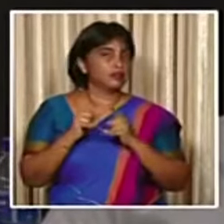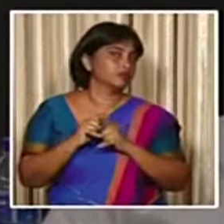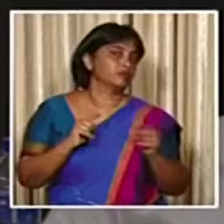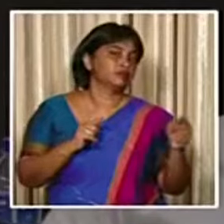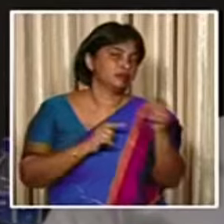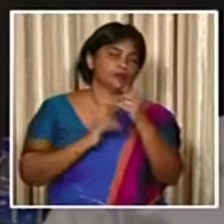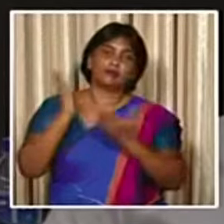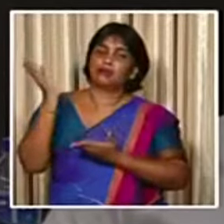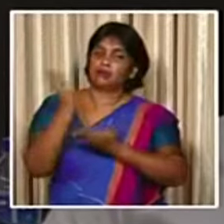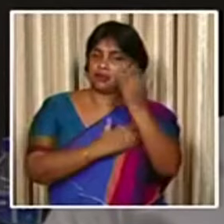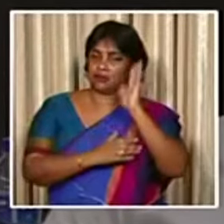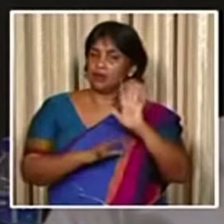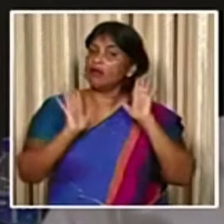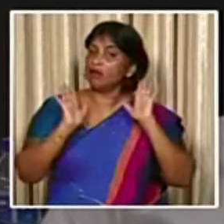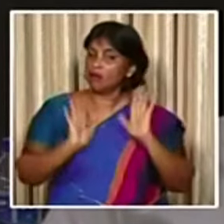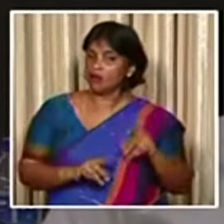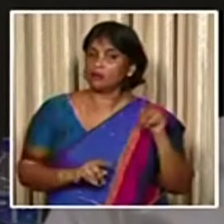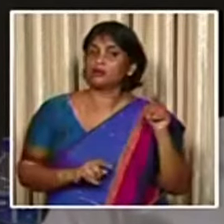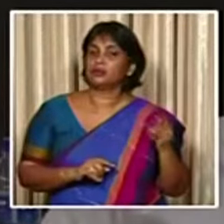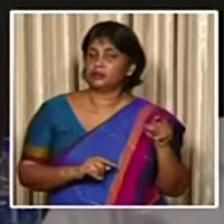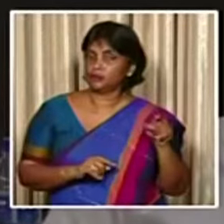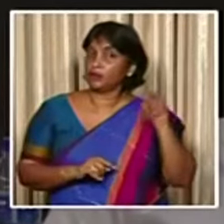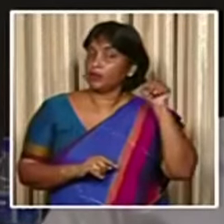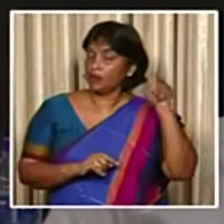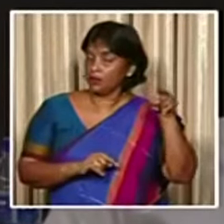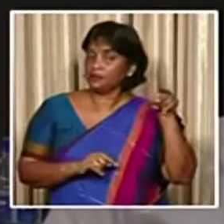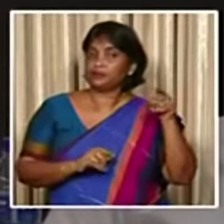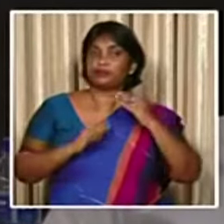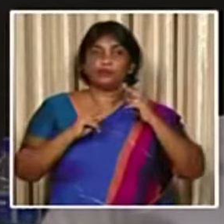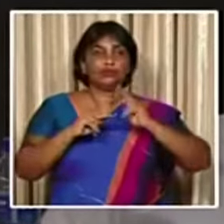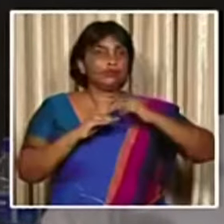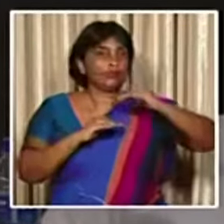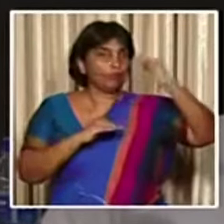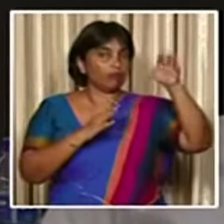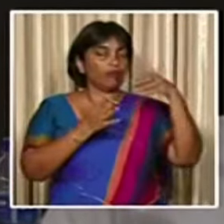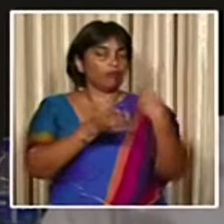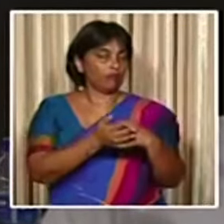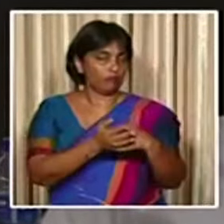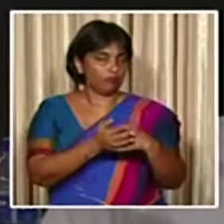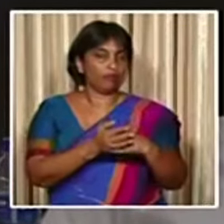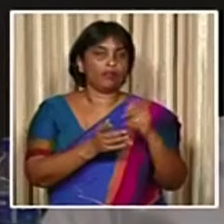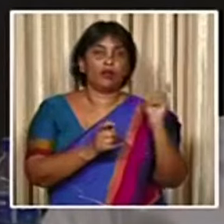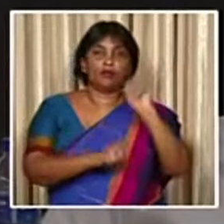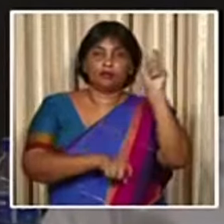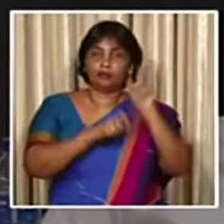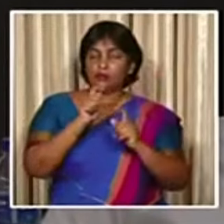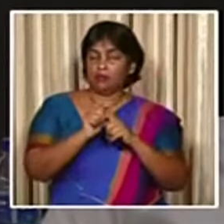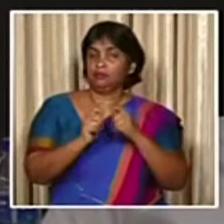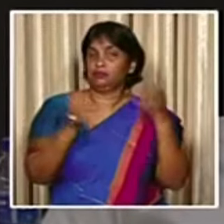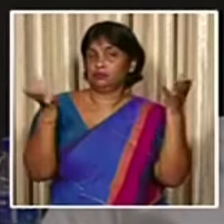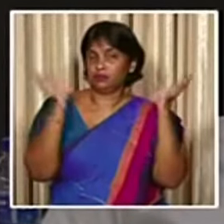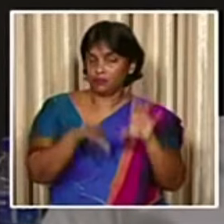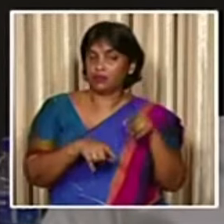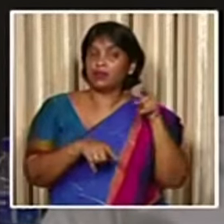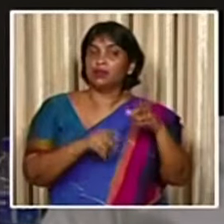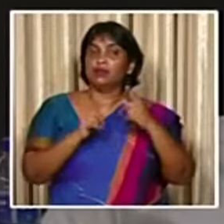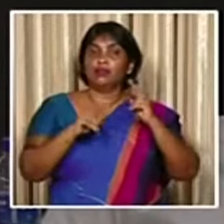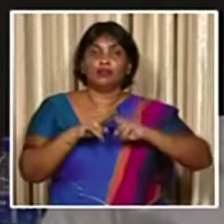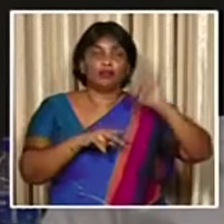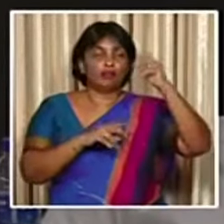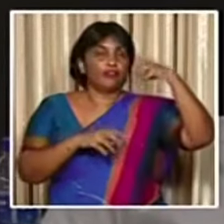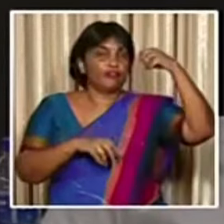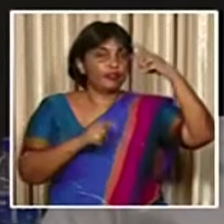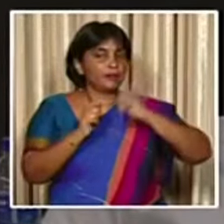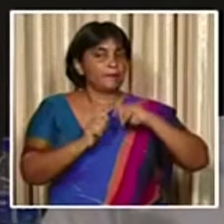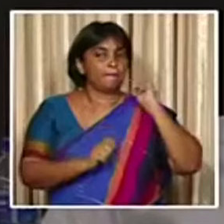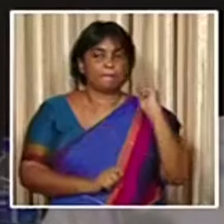තමයි ඇප්ලයි කරන්න ඕනේ. හැබැයි ඒගොල්ලෝ බිල්ඩිමක් නඩත්තු කරනවා. සේවකයෝ නඩත්තු කරනවා. ඒ බිල්ඩිමේ